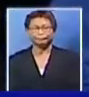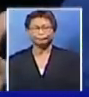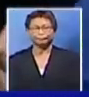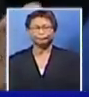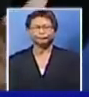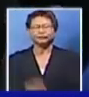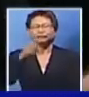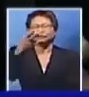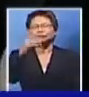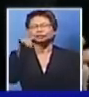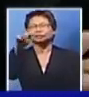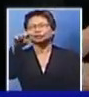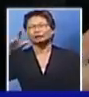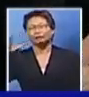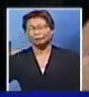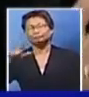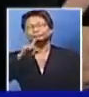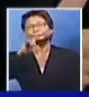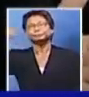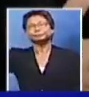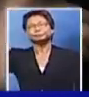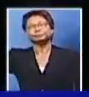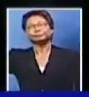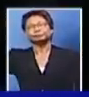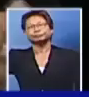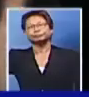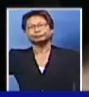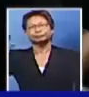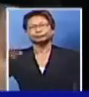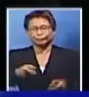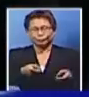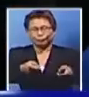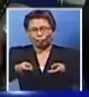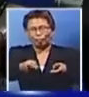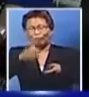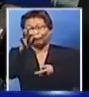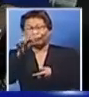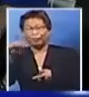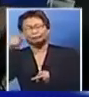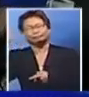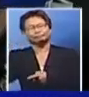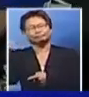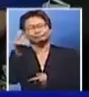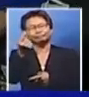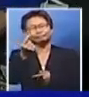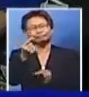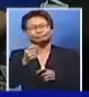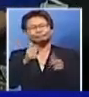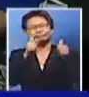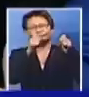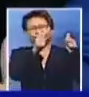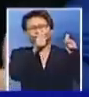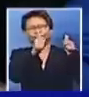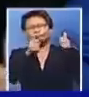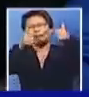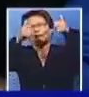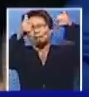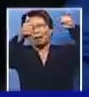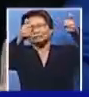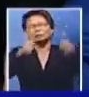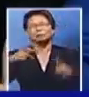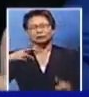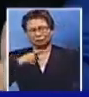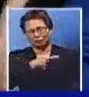Tan Sri Syahrir turut berikrar untuk memastikan perjalanan dan pentadbiran Felda sentiasa berintegriti tinggi. Kita